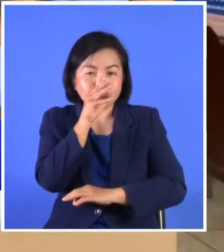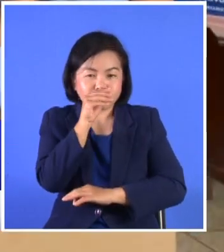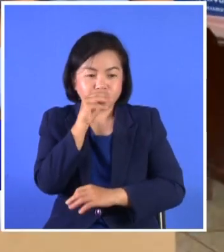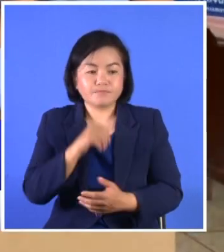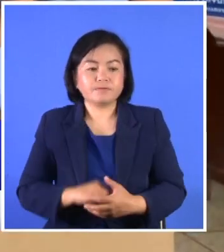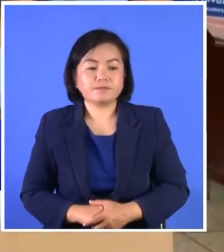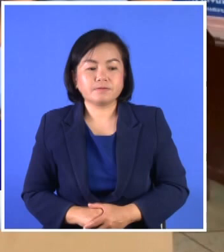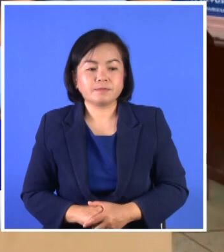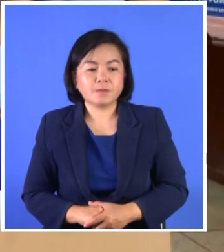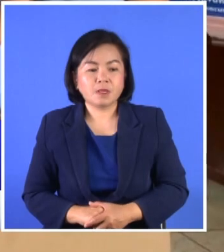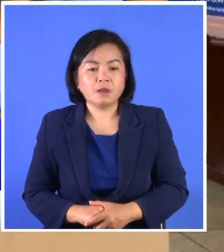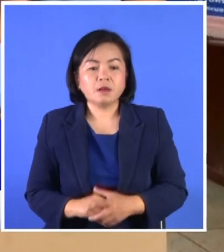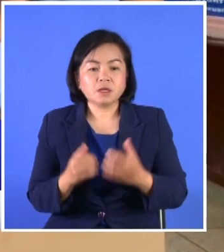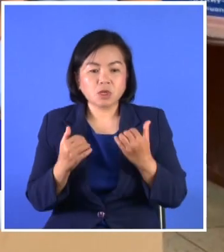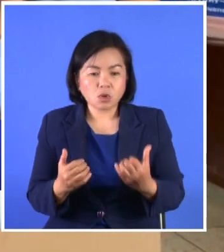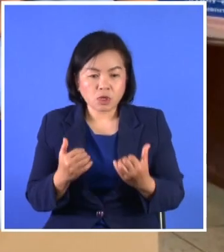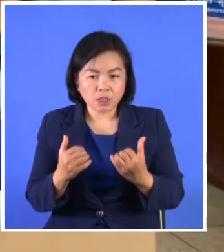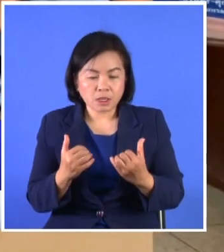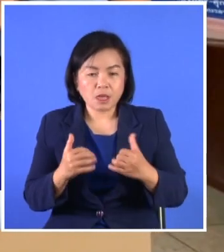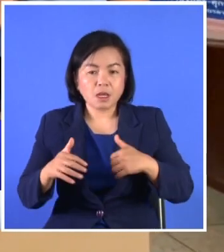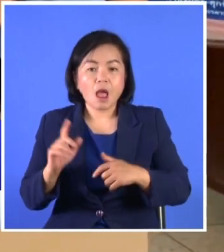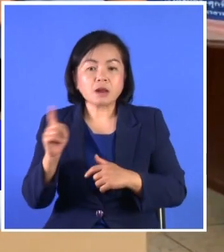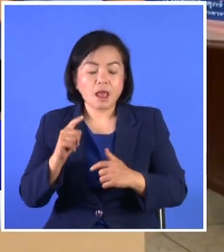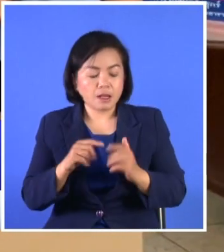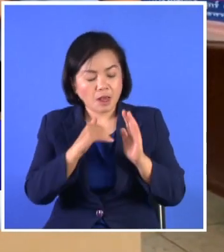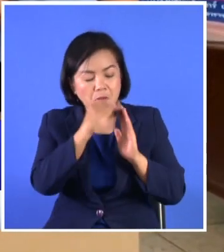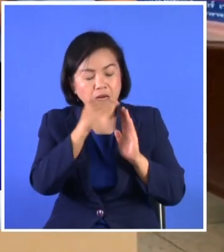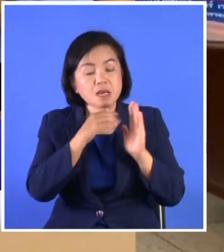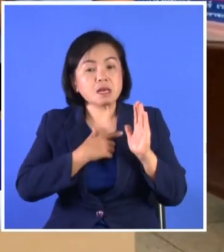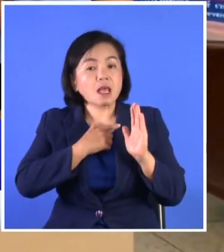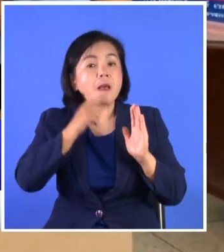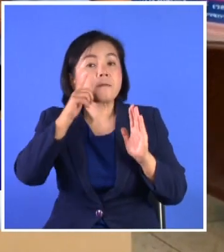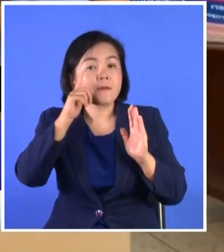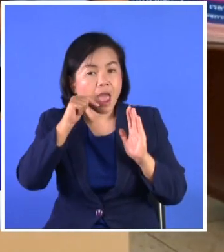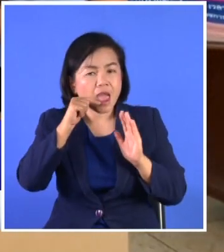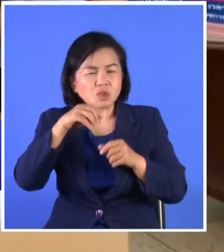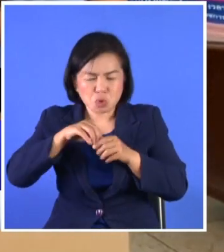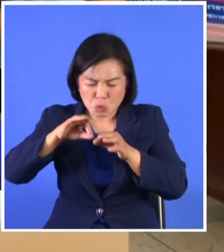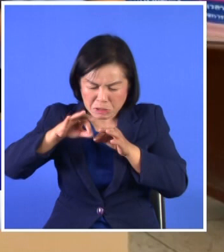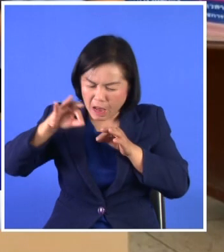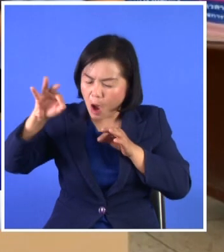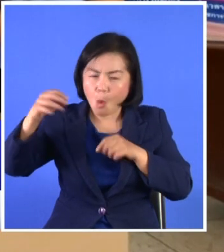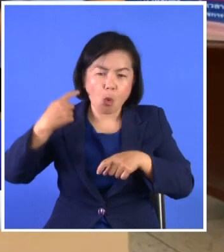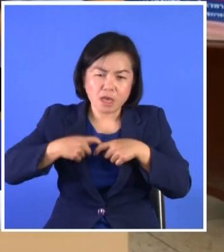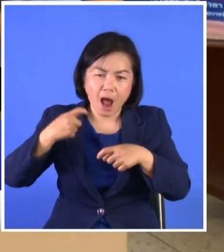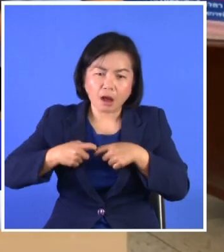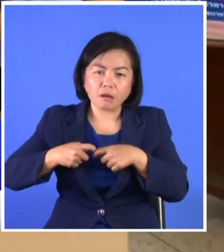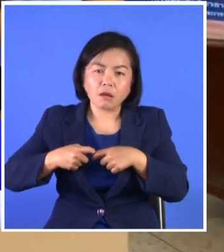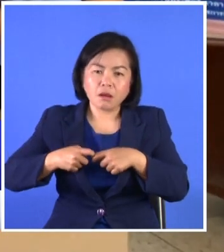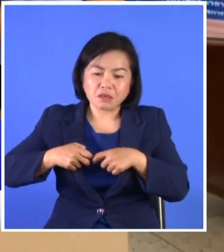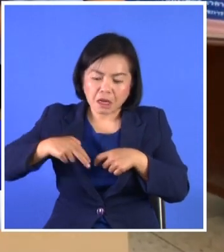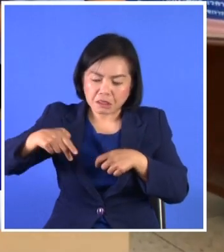ต้องนำเรียนอย่างนี้ค่ะว่าพื้นที่จังหวัดแม่ฮ่องสอนเนี่ยเป็นพื้นที่ที่มีบริบทห่างไกลทุรกันดารนะคะประชากรร้อ